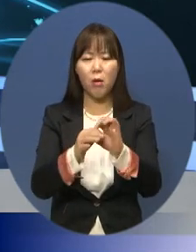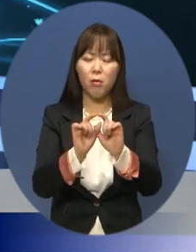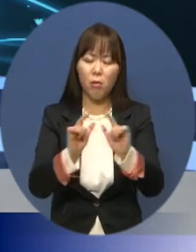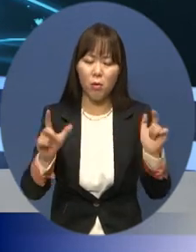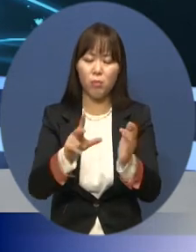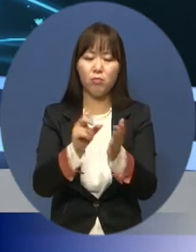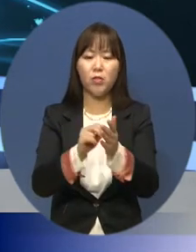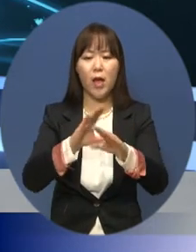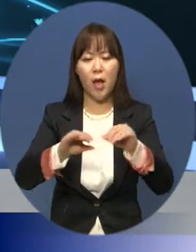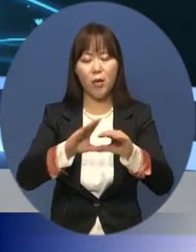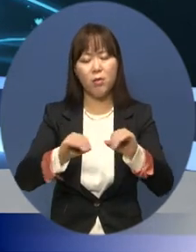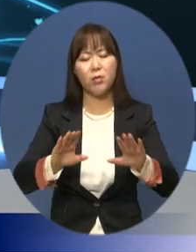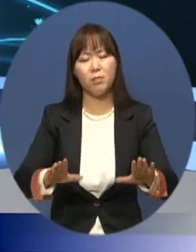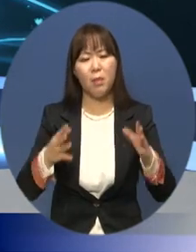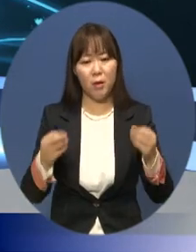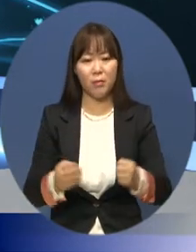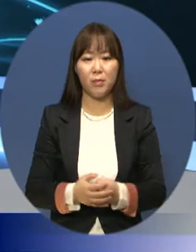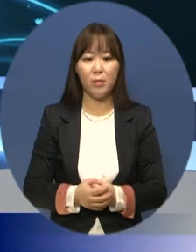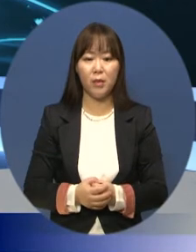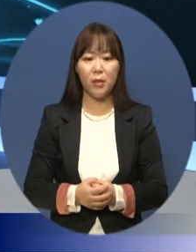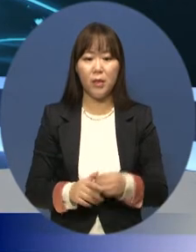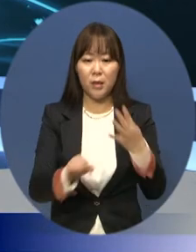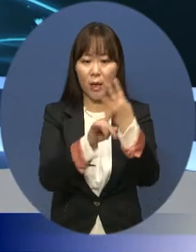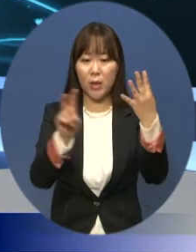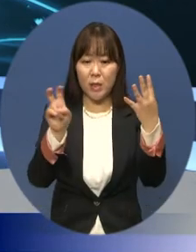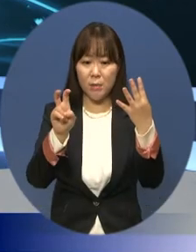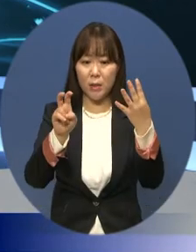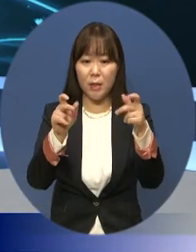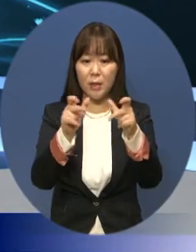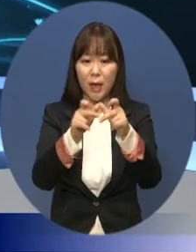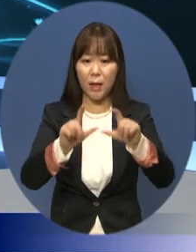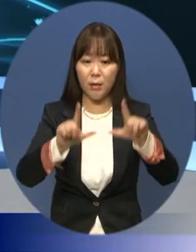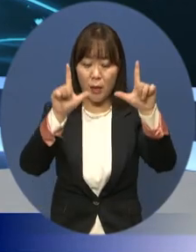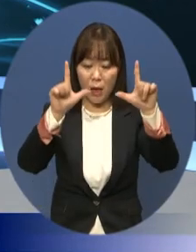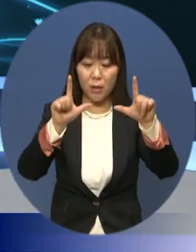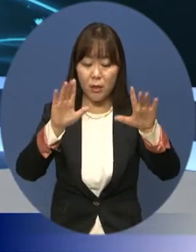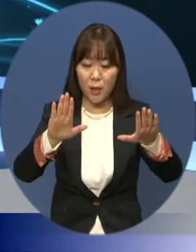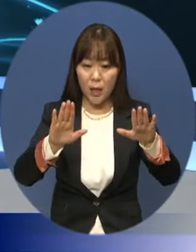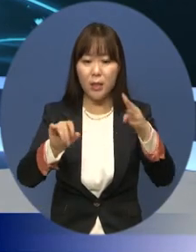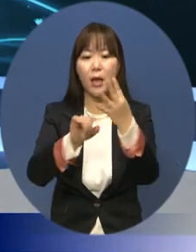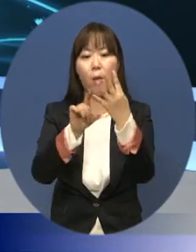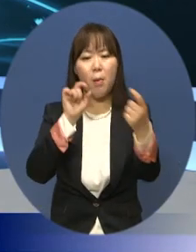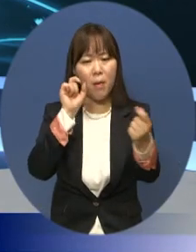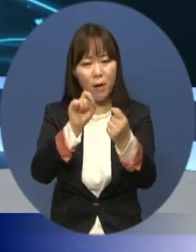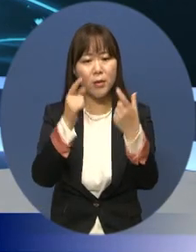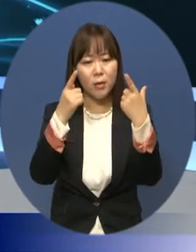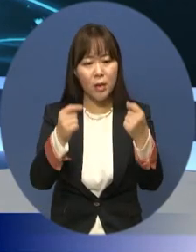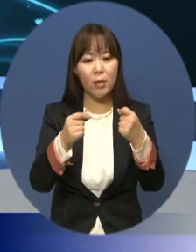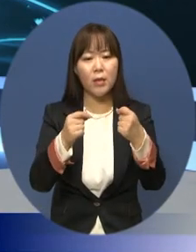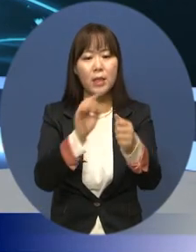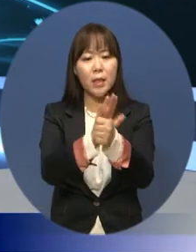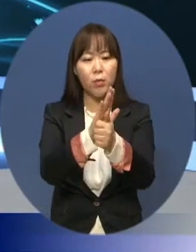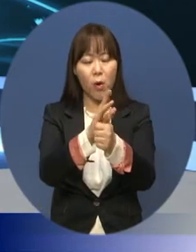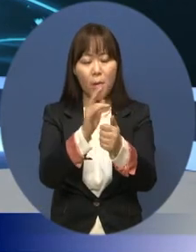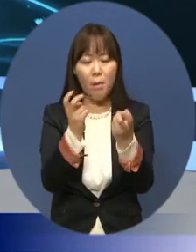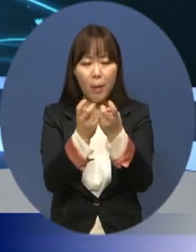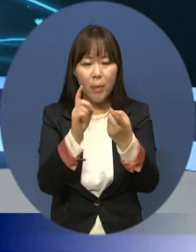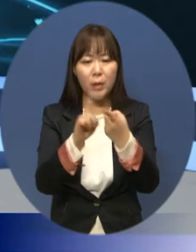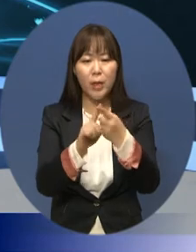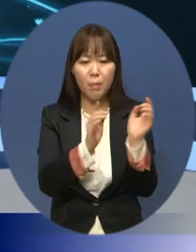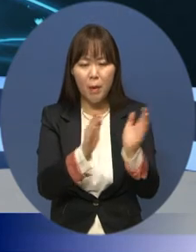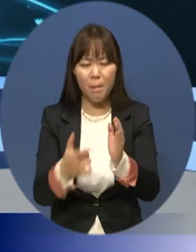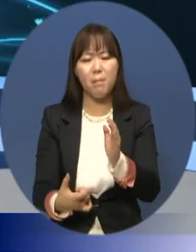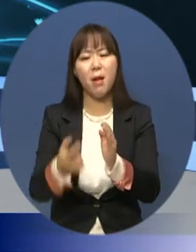많습니다 4월 20일 장애인의 날이 다음달로 다가온 만큼 정체되어 있는 지원책 마련이 조속히 이루어 져